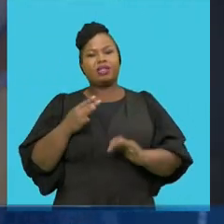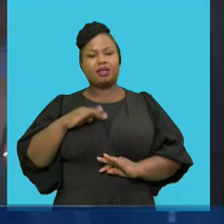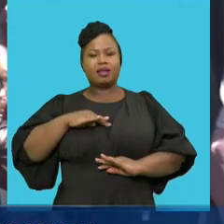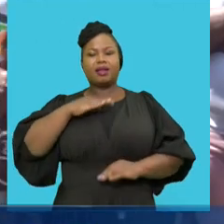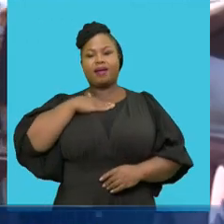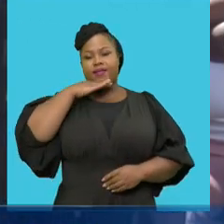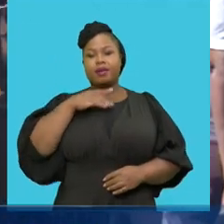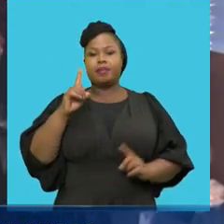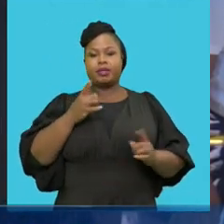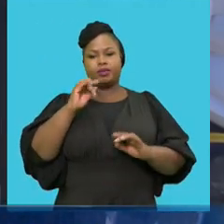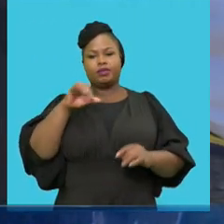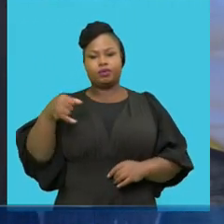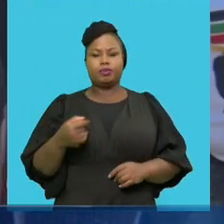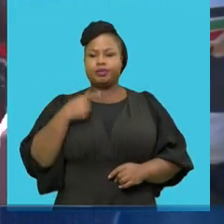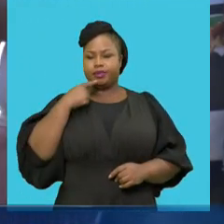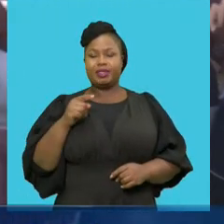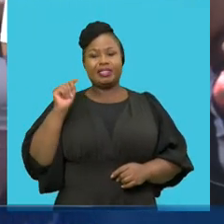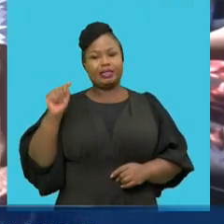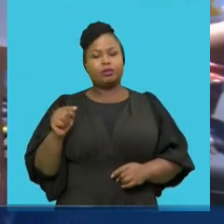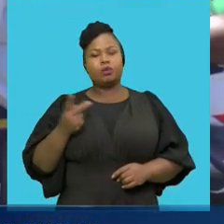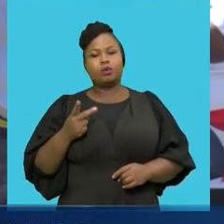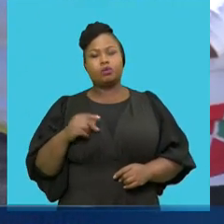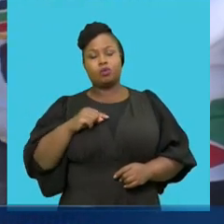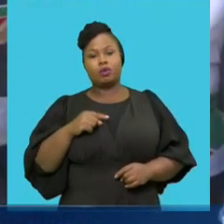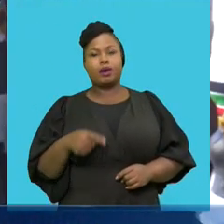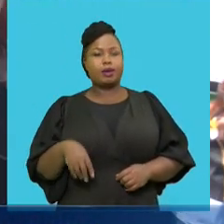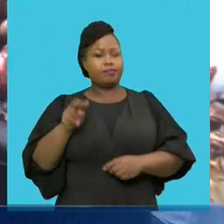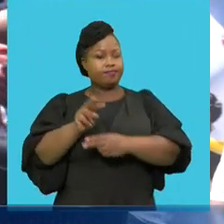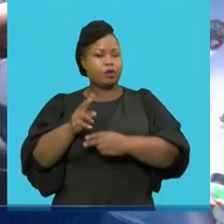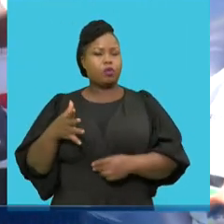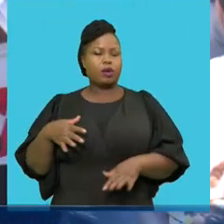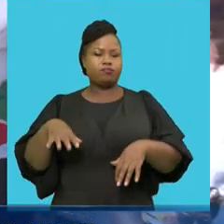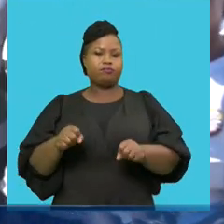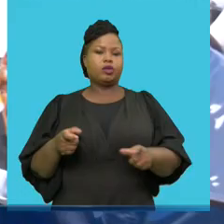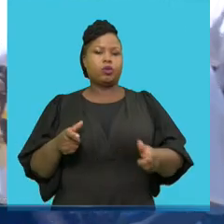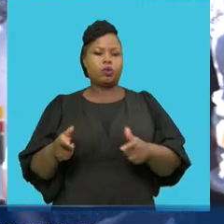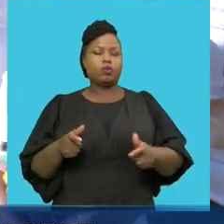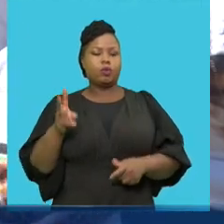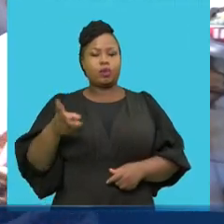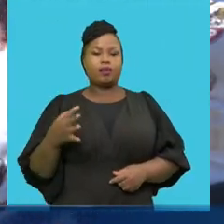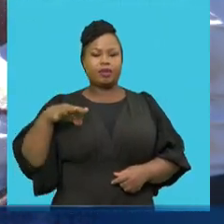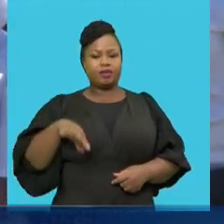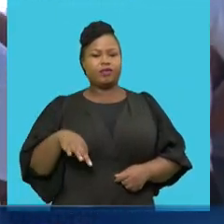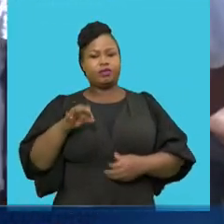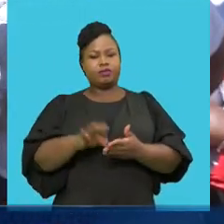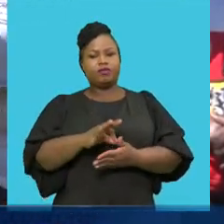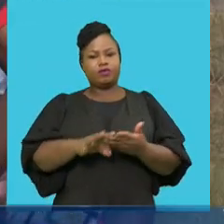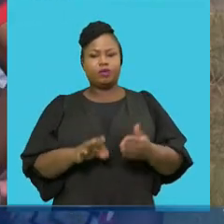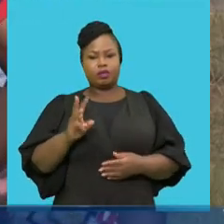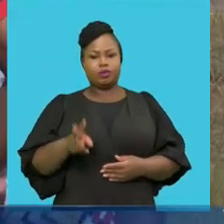esifundazweni saseGoli ithi-ke singesinye salezo ezibheke ngamehla abomvu ukuthi-ke izozuza lukhulu kuzona